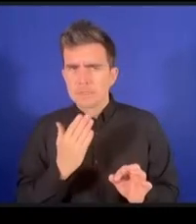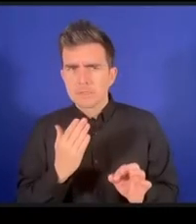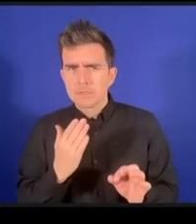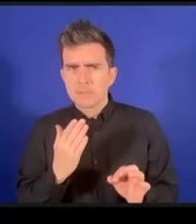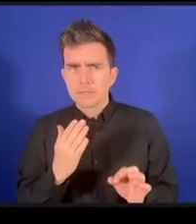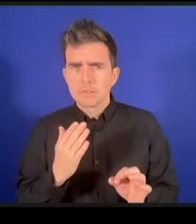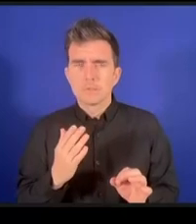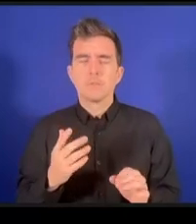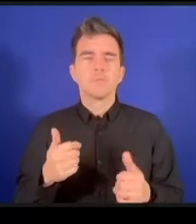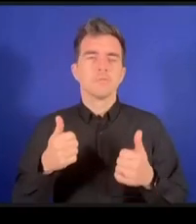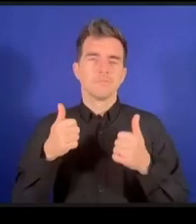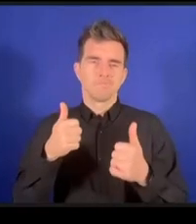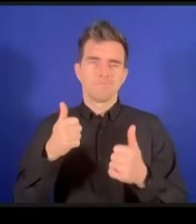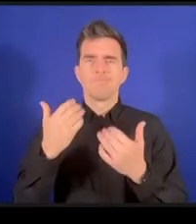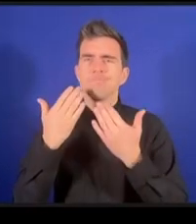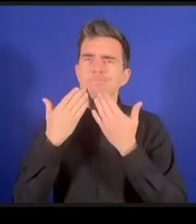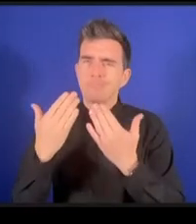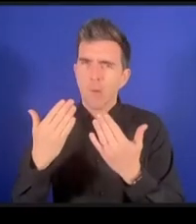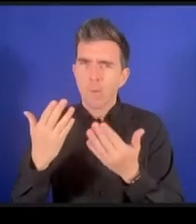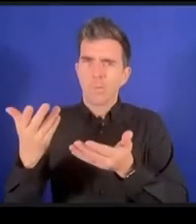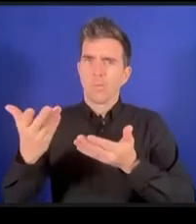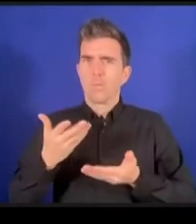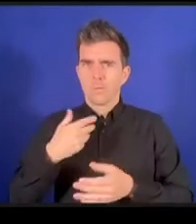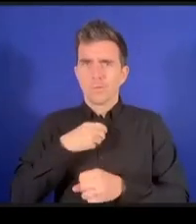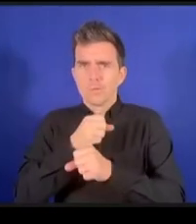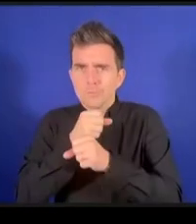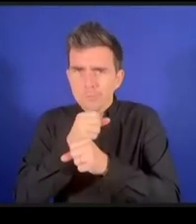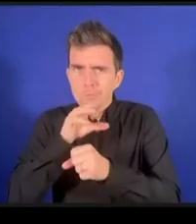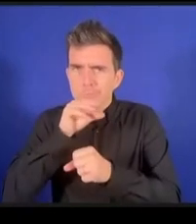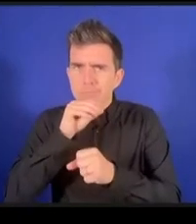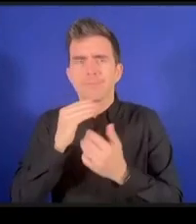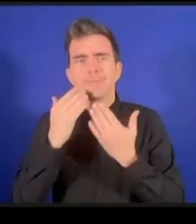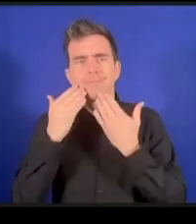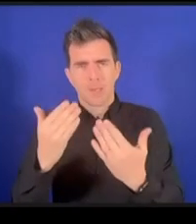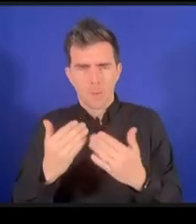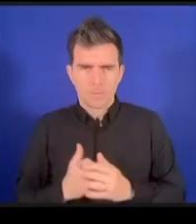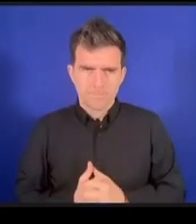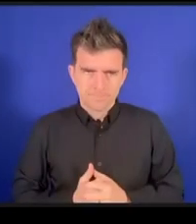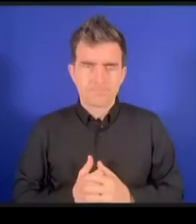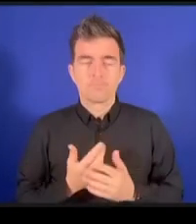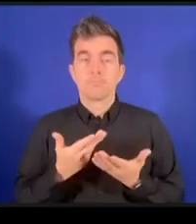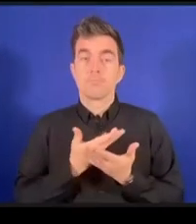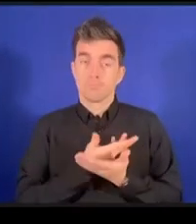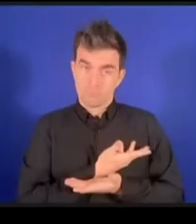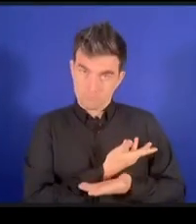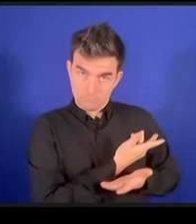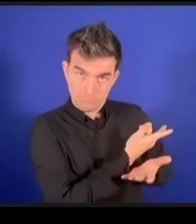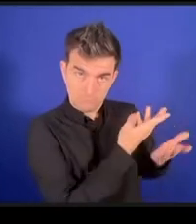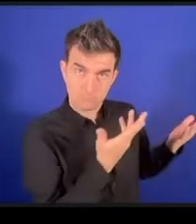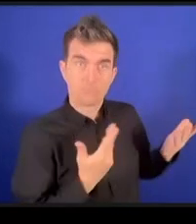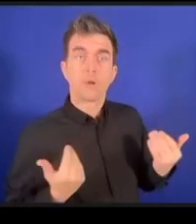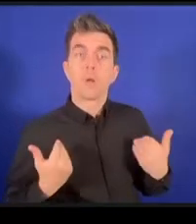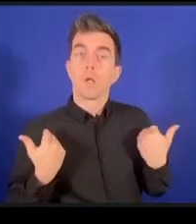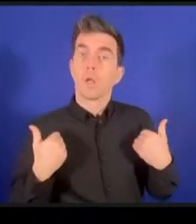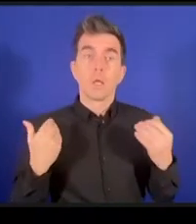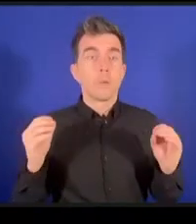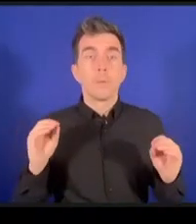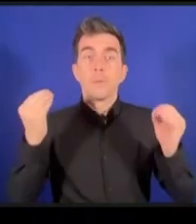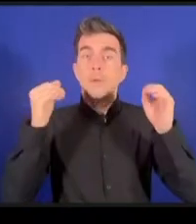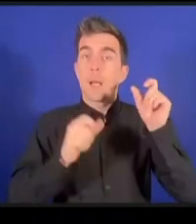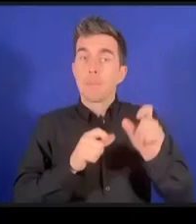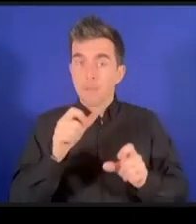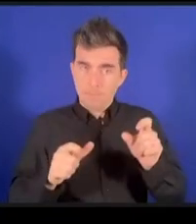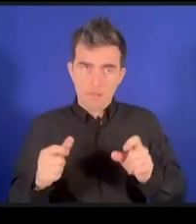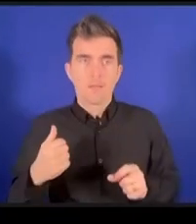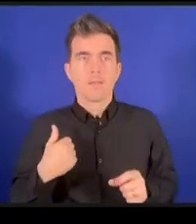выступить и я хочу поблагодарить вас за то что выступили это имени молодёжи Я очень рада видеть здесь так много представителей